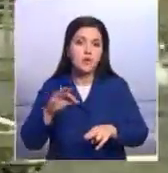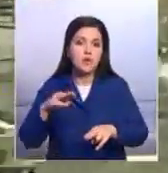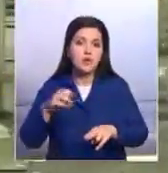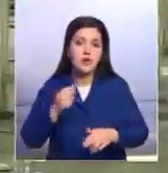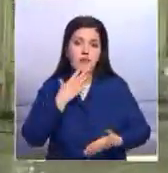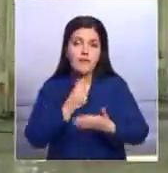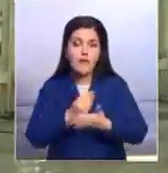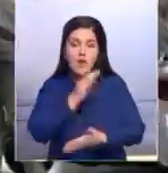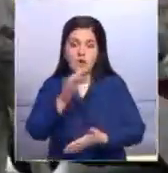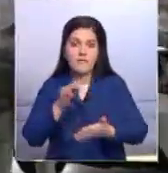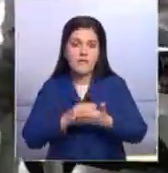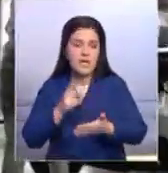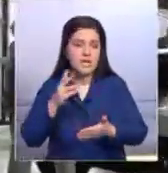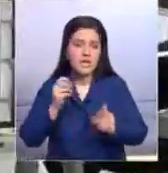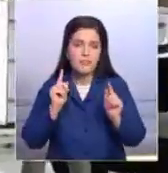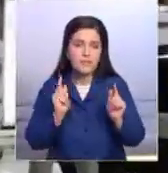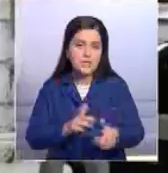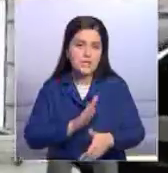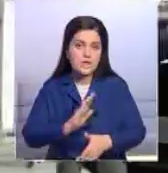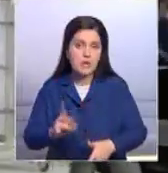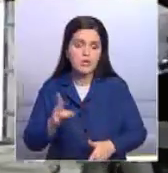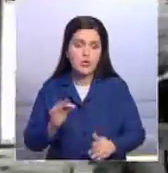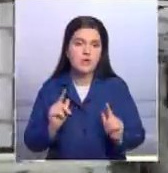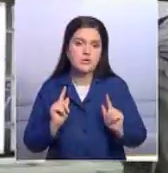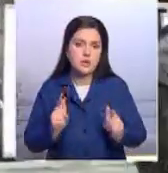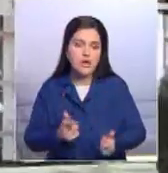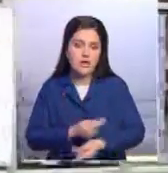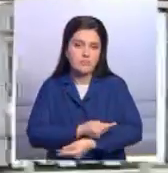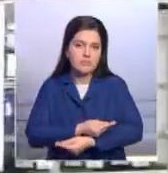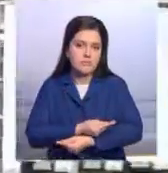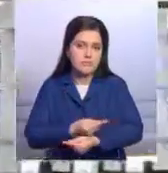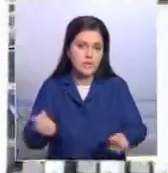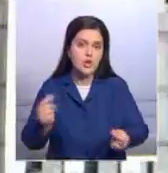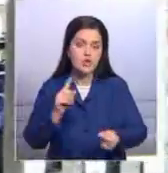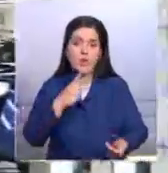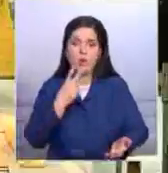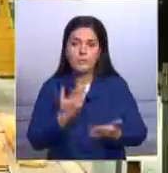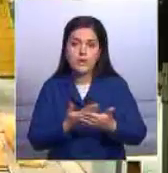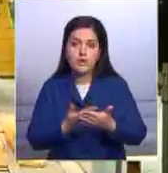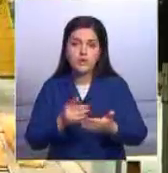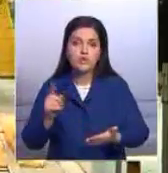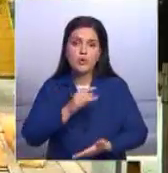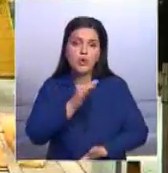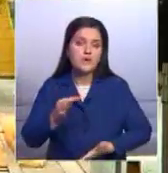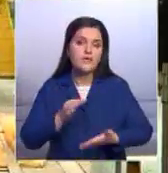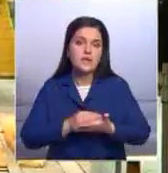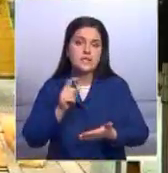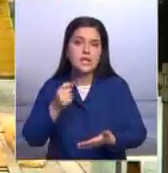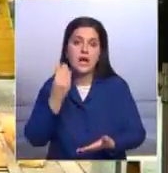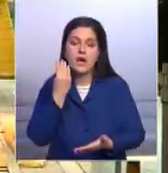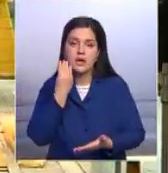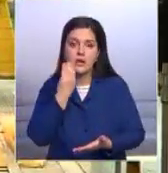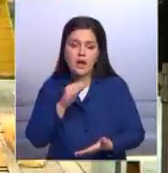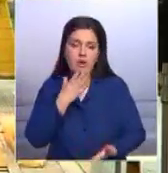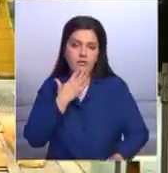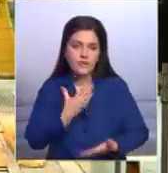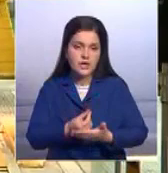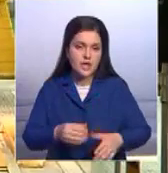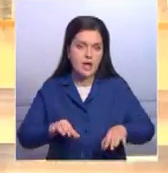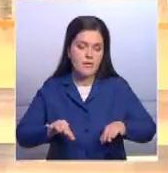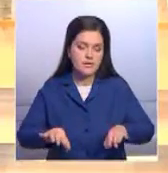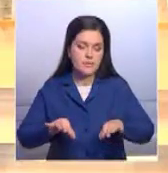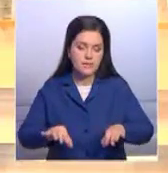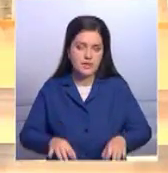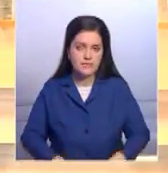Toyota своей ответственности не признает, но соглашается выплатить деньги, чтобы продемонстрировать, что отвечает за